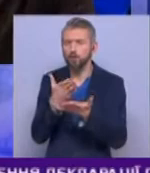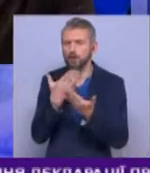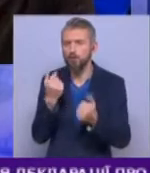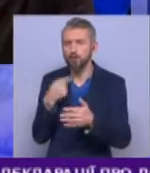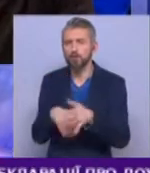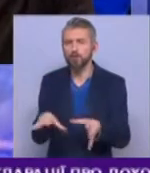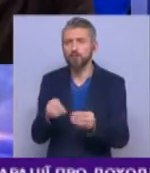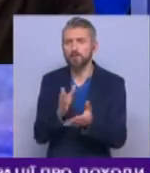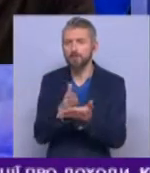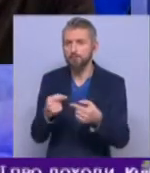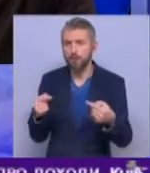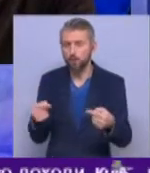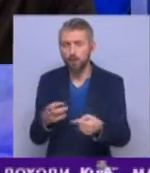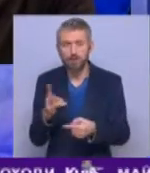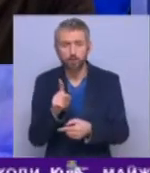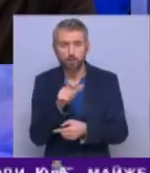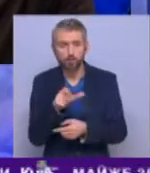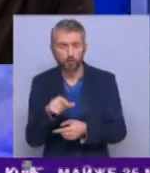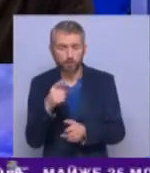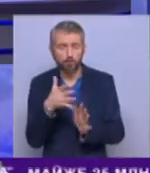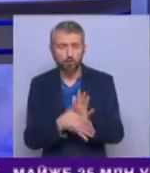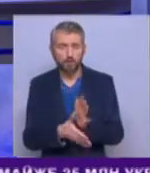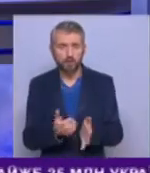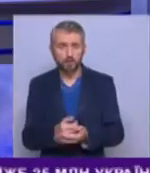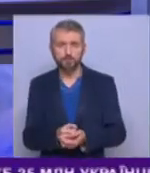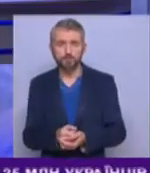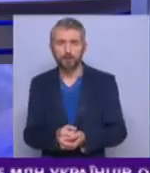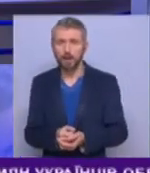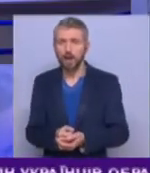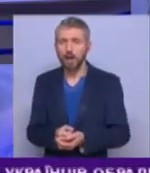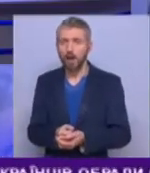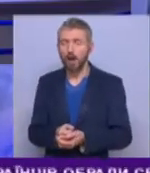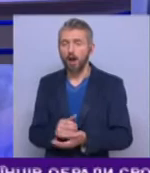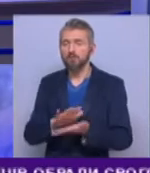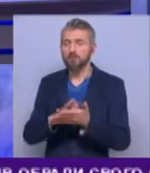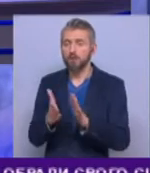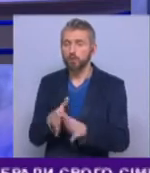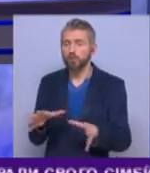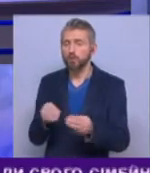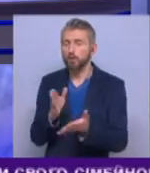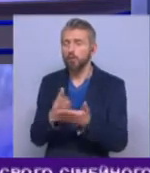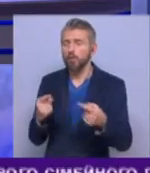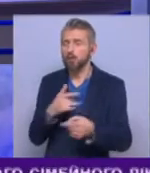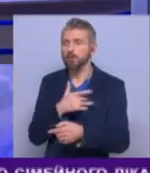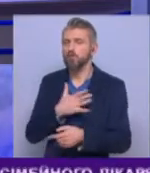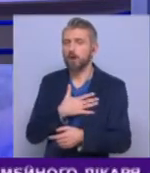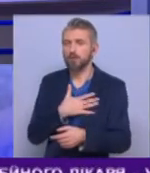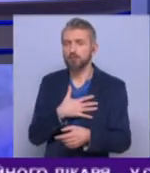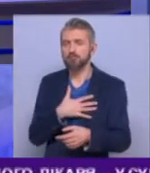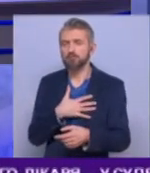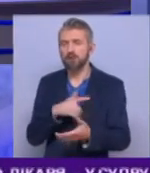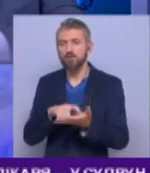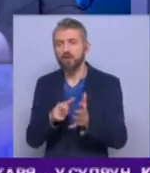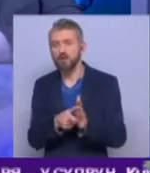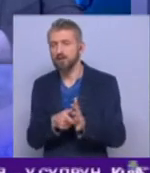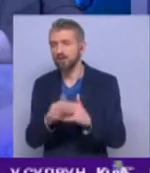що спільне майно... Це треба, от, щоб люди просто зрозуміли, я спеціально це кажу. Приватне. Угу. Тобто, що спільне майно, що квартира – це приватне